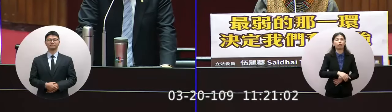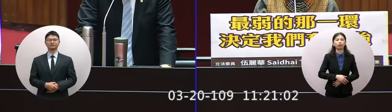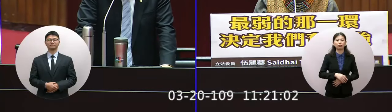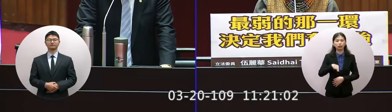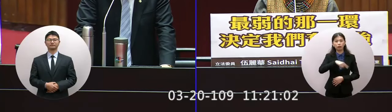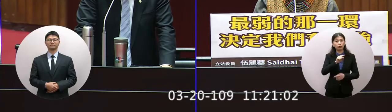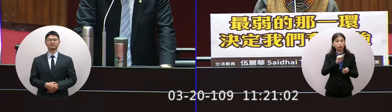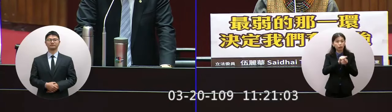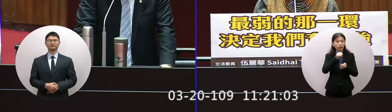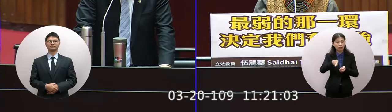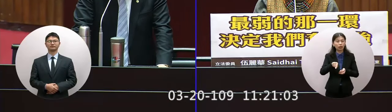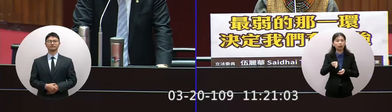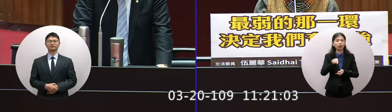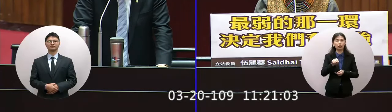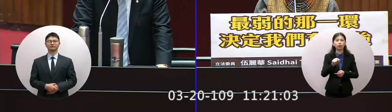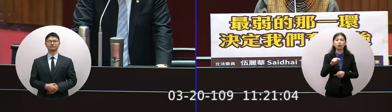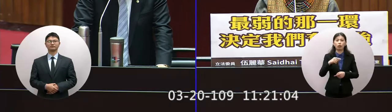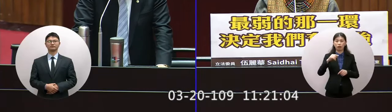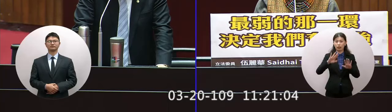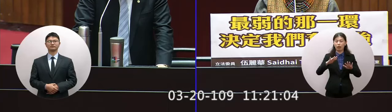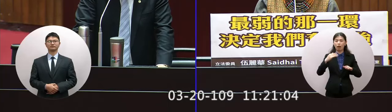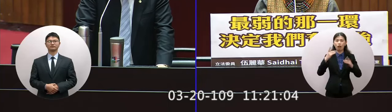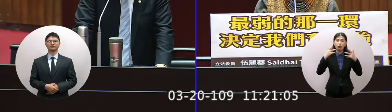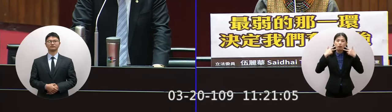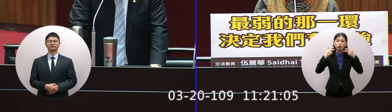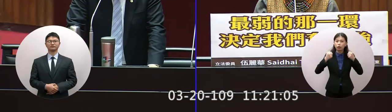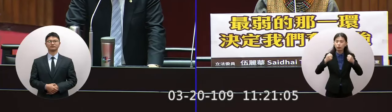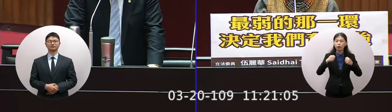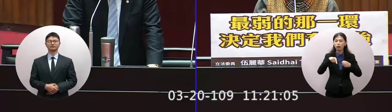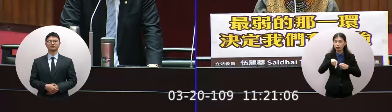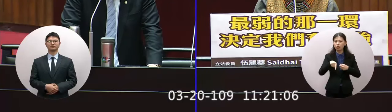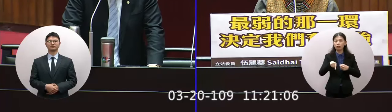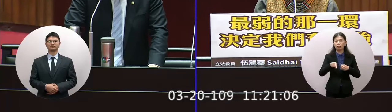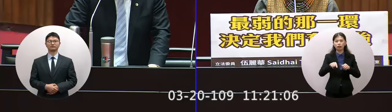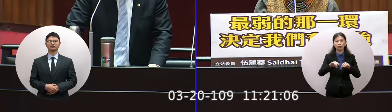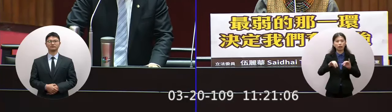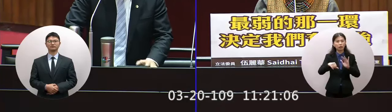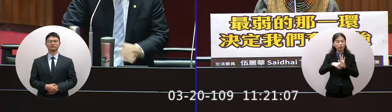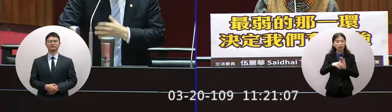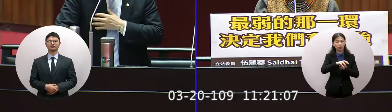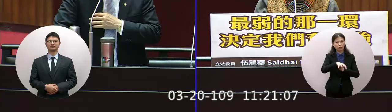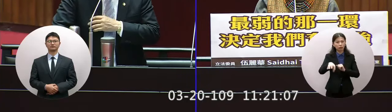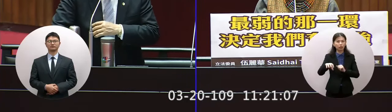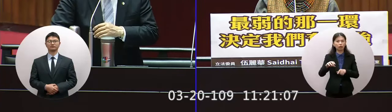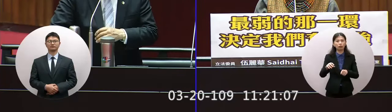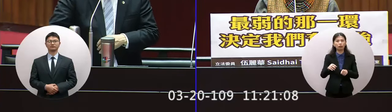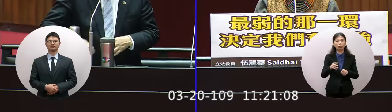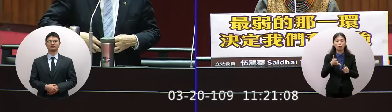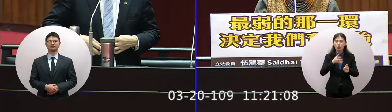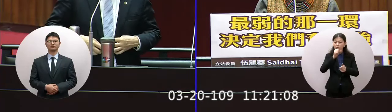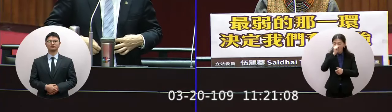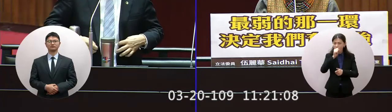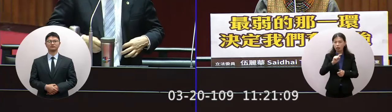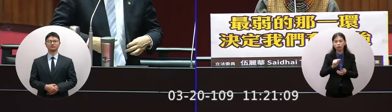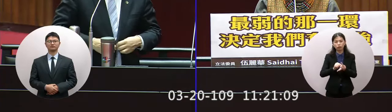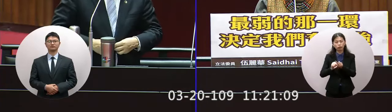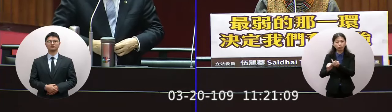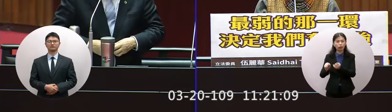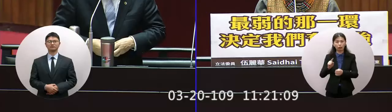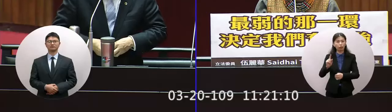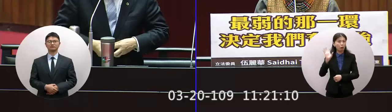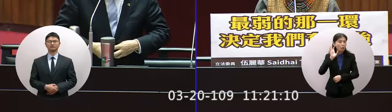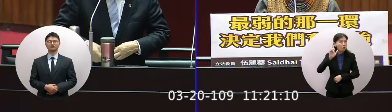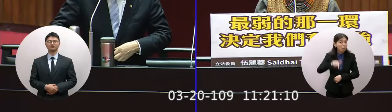沙堡、达维达维、马里马里、马萨鲁这些问候语应该很熟悉，对不